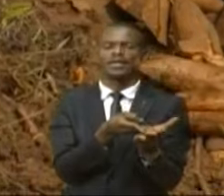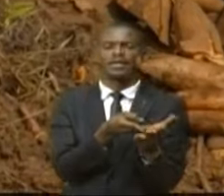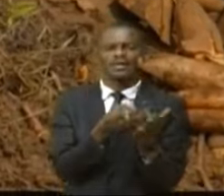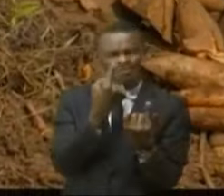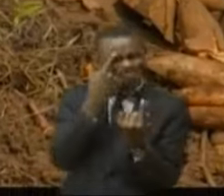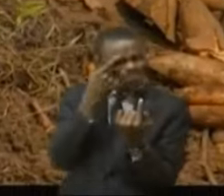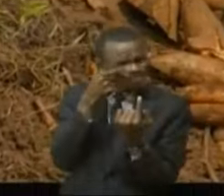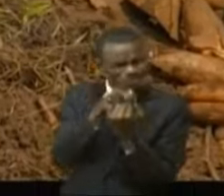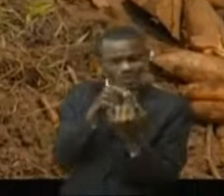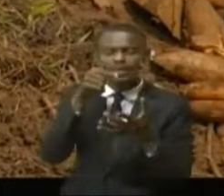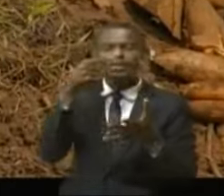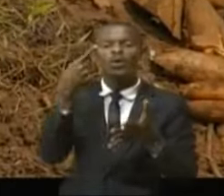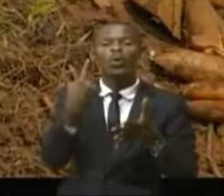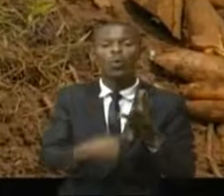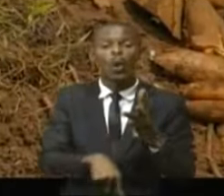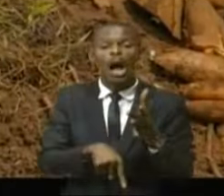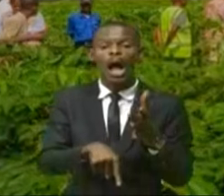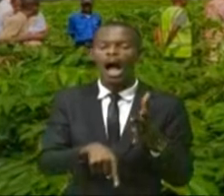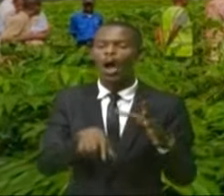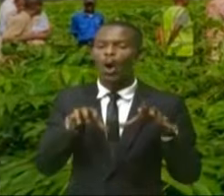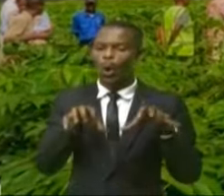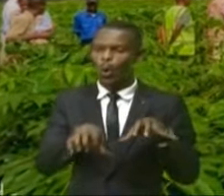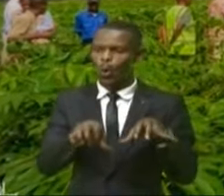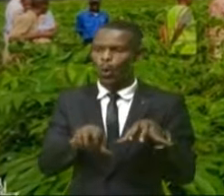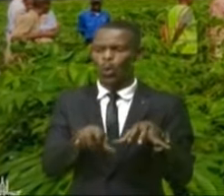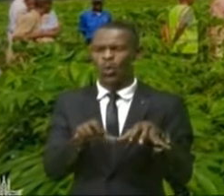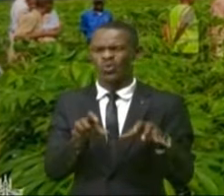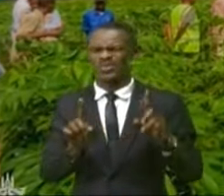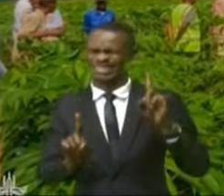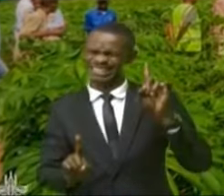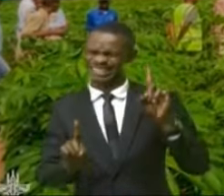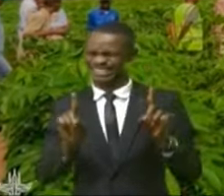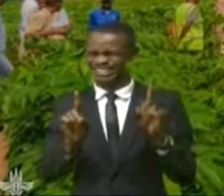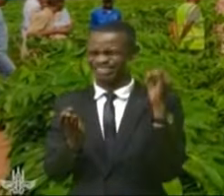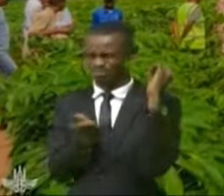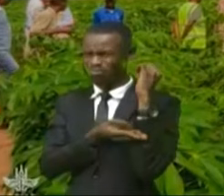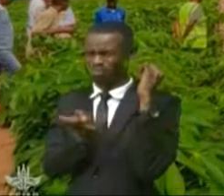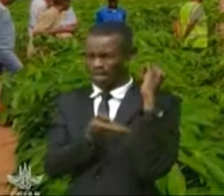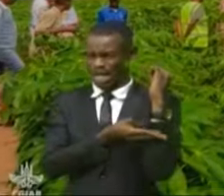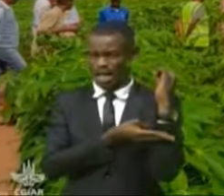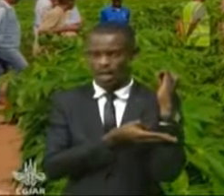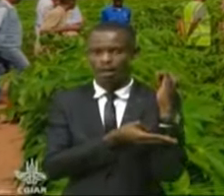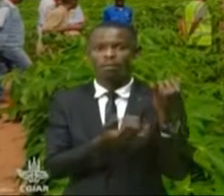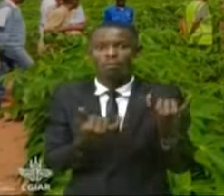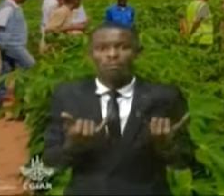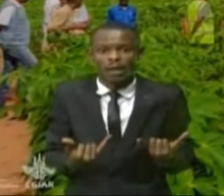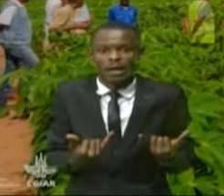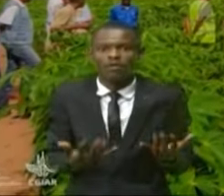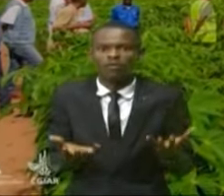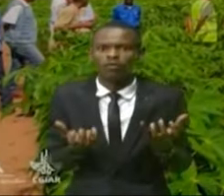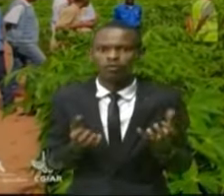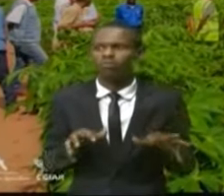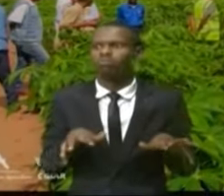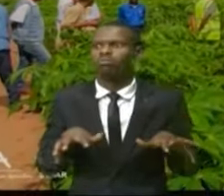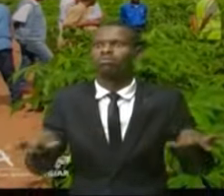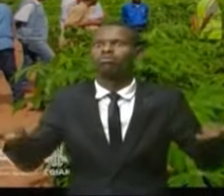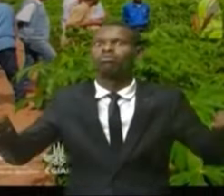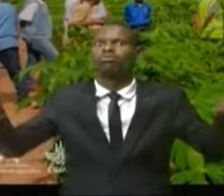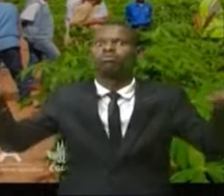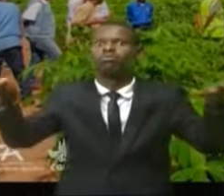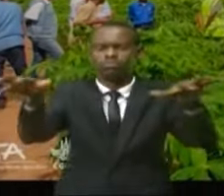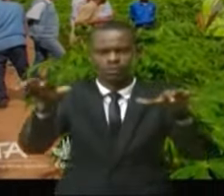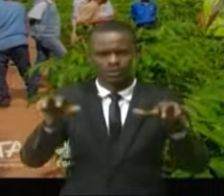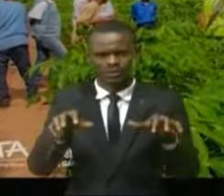en RDC. Une stratégie puisée dans la vision du président de la République, Félix-Antoine Tshisekedi Tshilombo, de